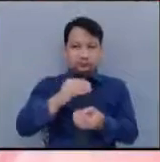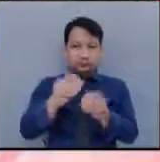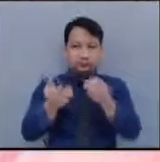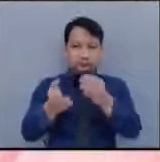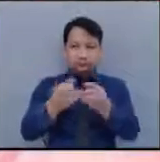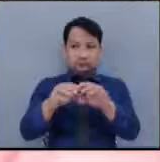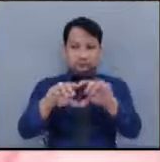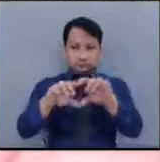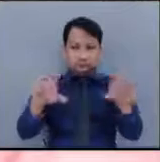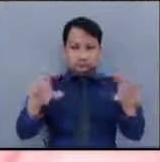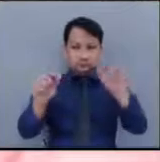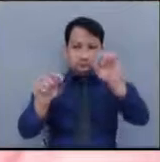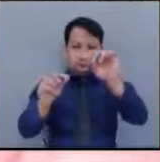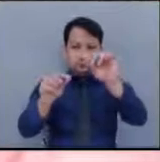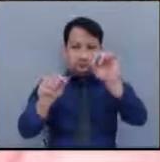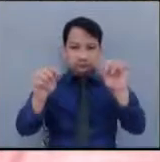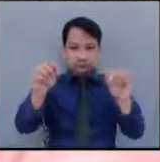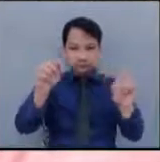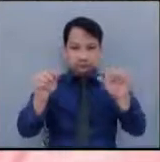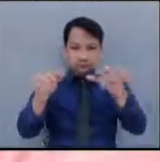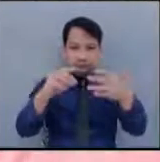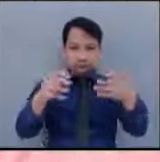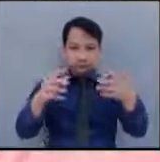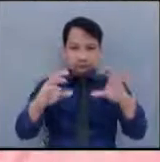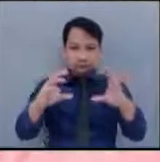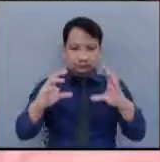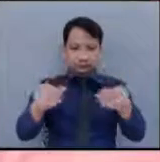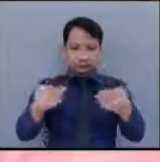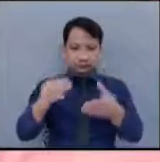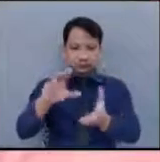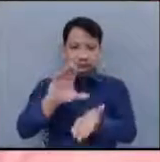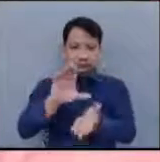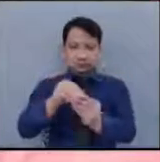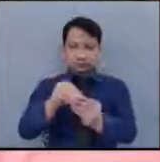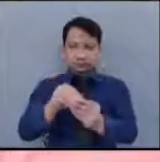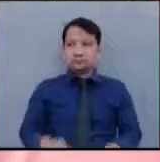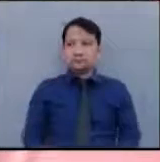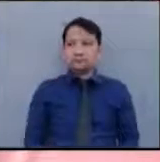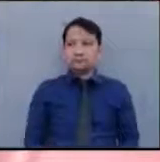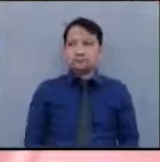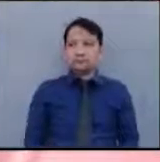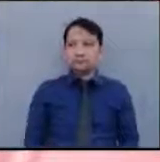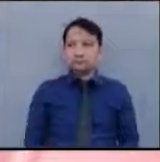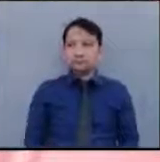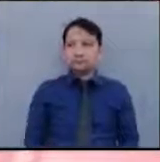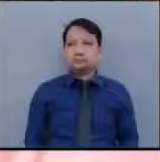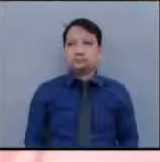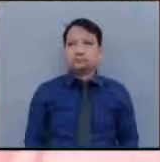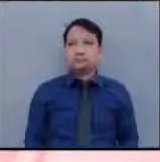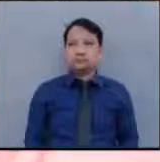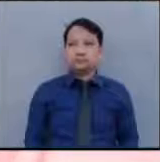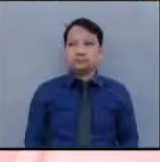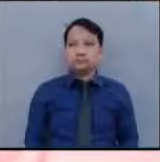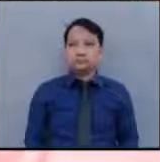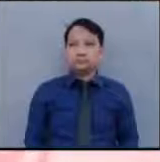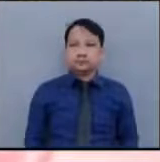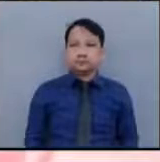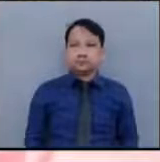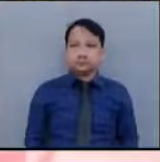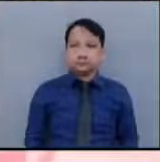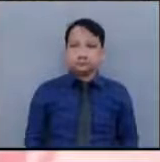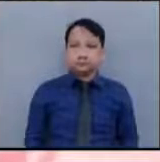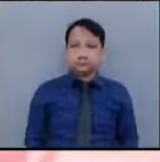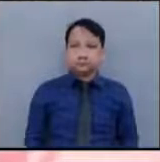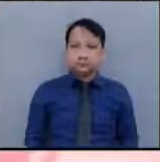So, crosswise naman, mga ka-RSP, sa ating mga sumusunod, ha. Mm-mm. So, from lengthwise to crosswise. Yan. So,